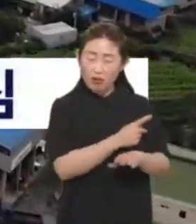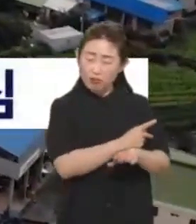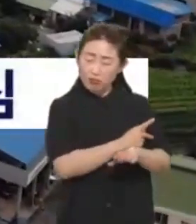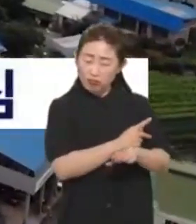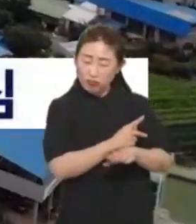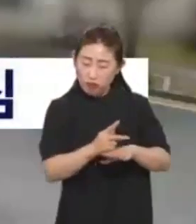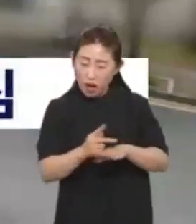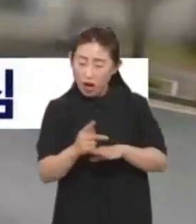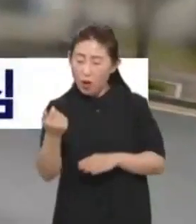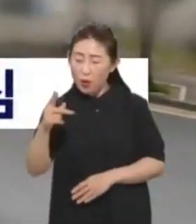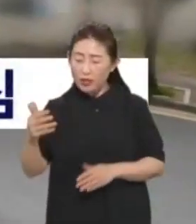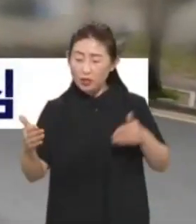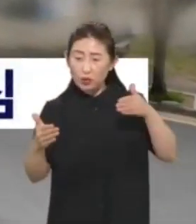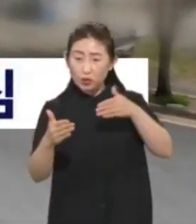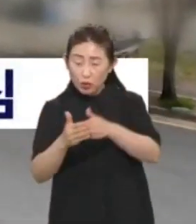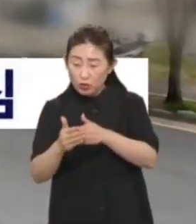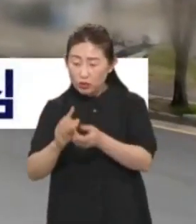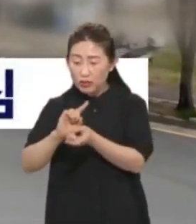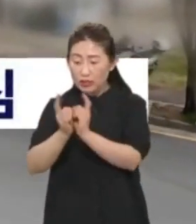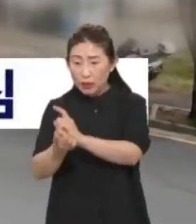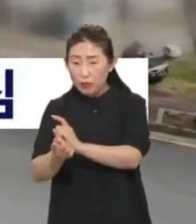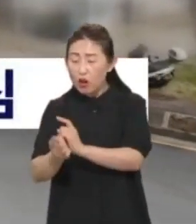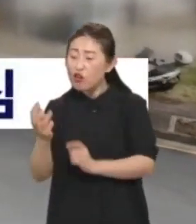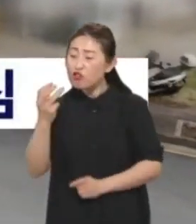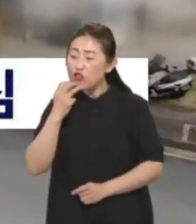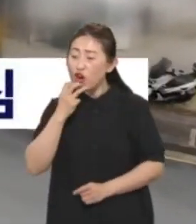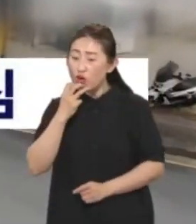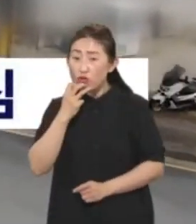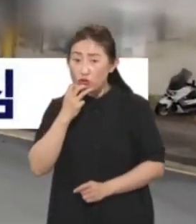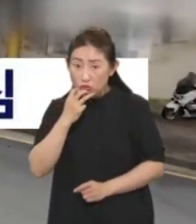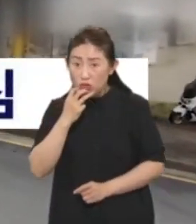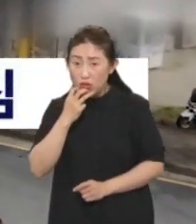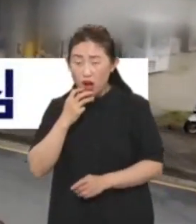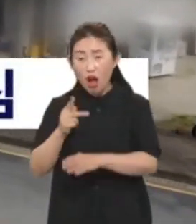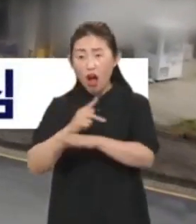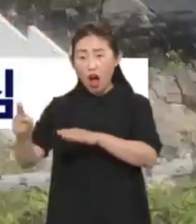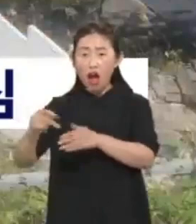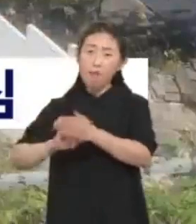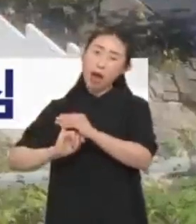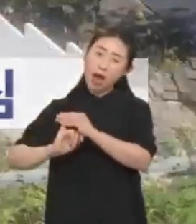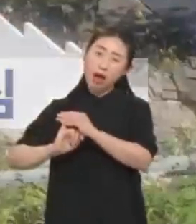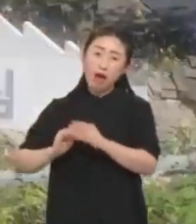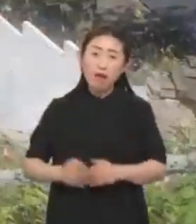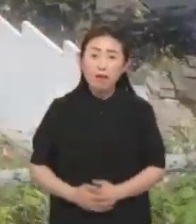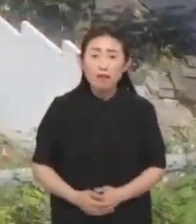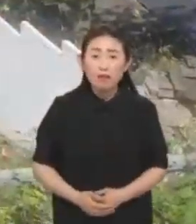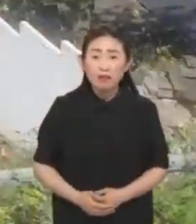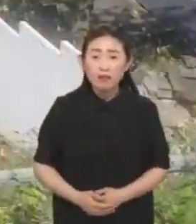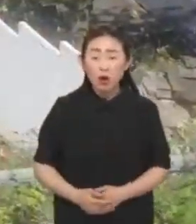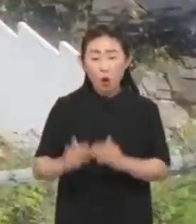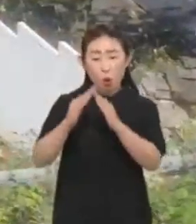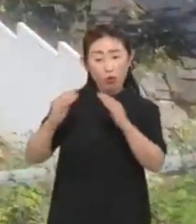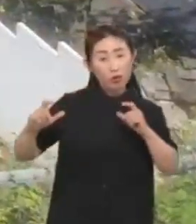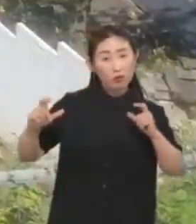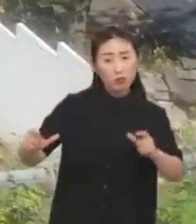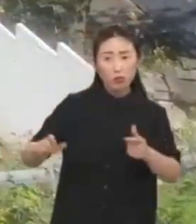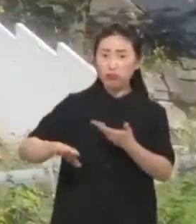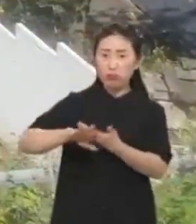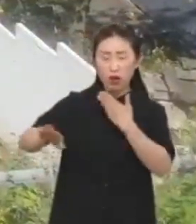화성역에 도착하면 서울에 갈 교통편이 없어 굳이 탈 이유가 없어지는 겁니다. 이에 반해 호남은